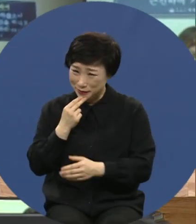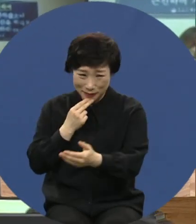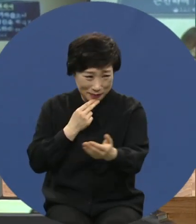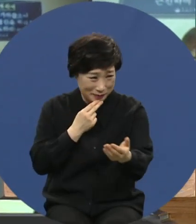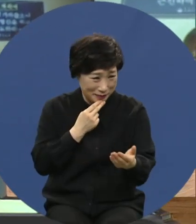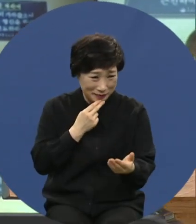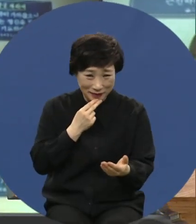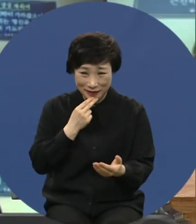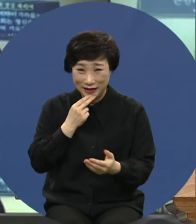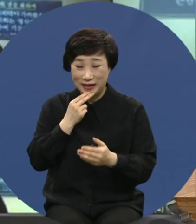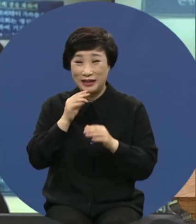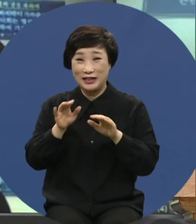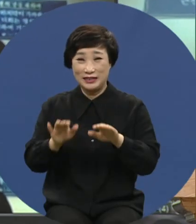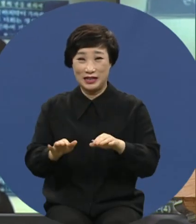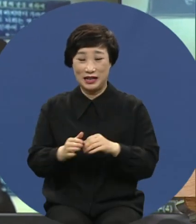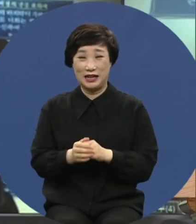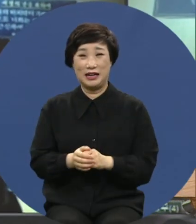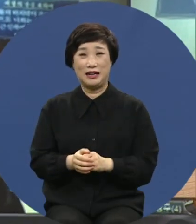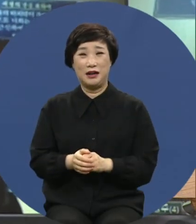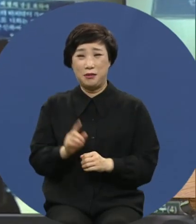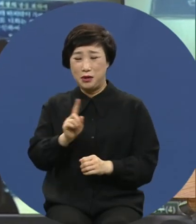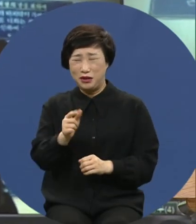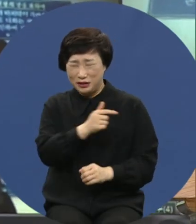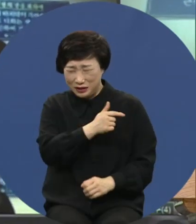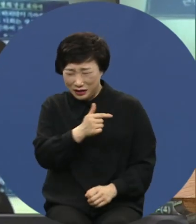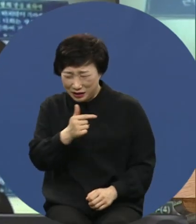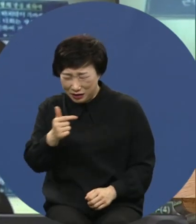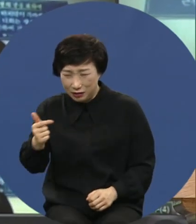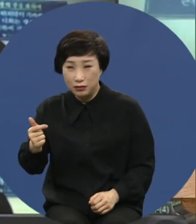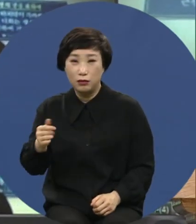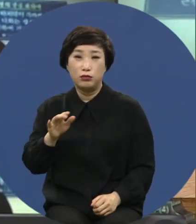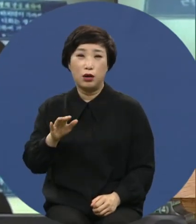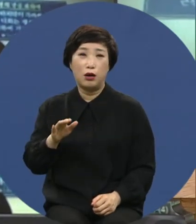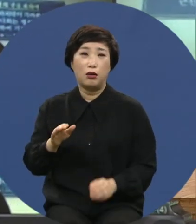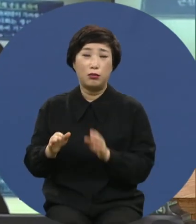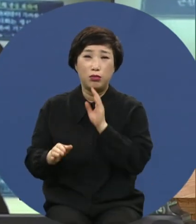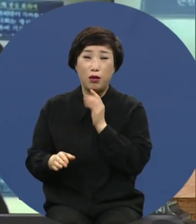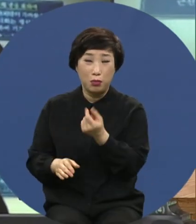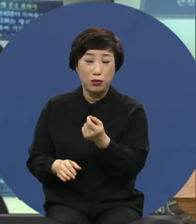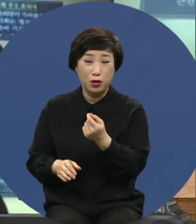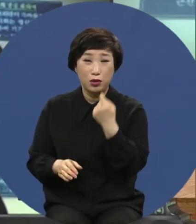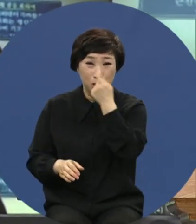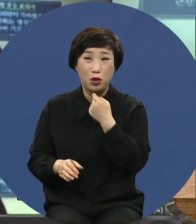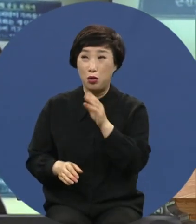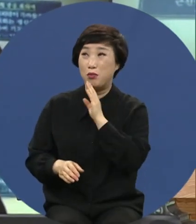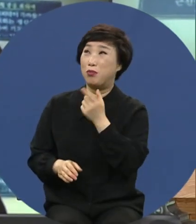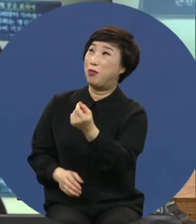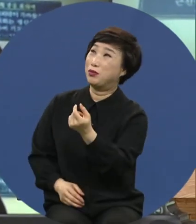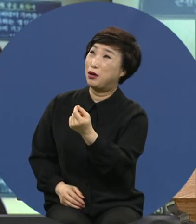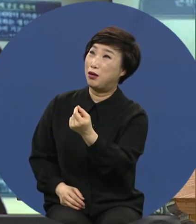속에서 그 큰 어떤 사실 맞아, 이성적으로 맞아.